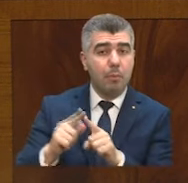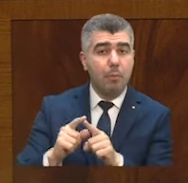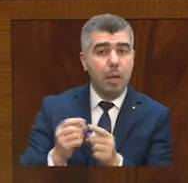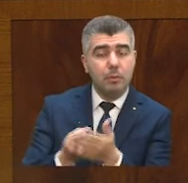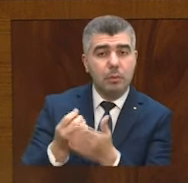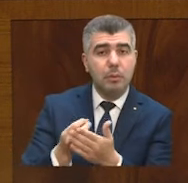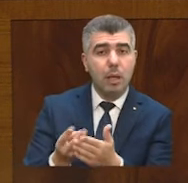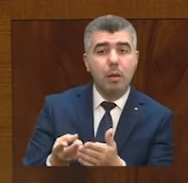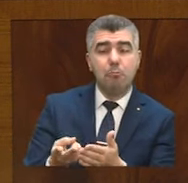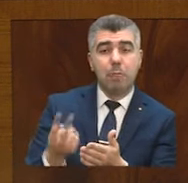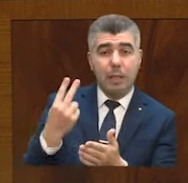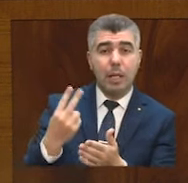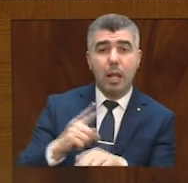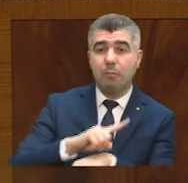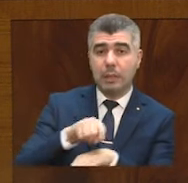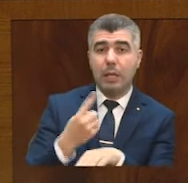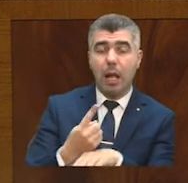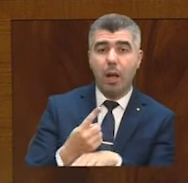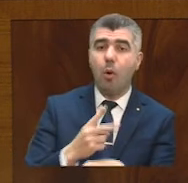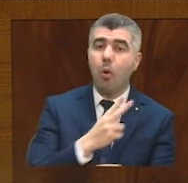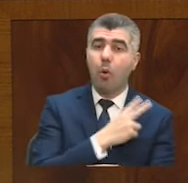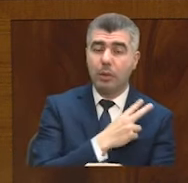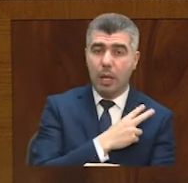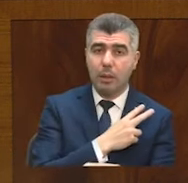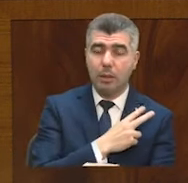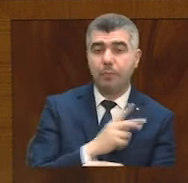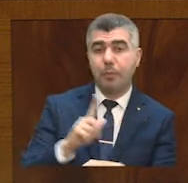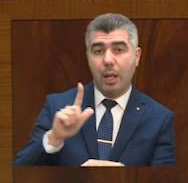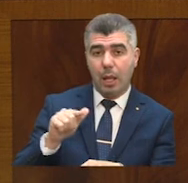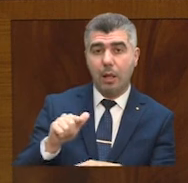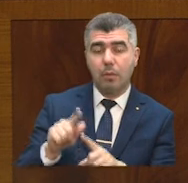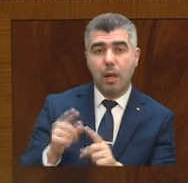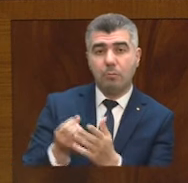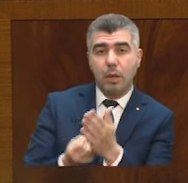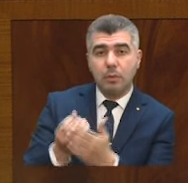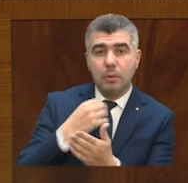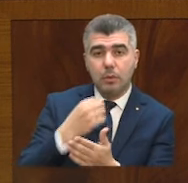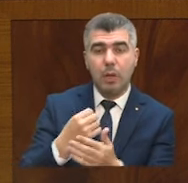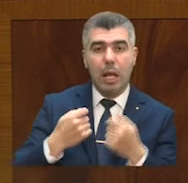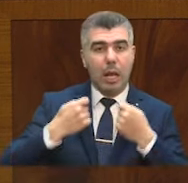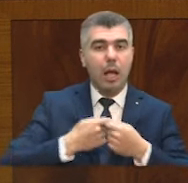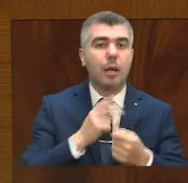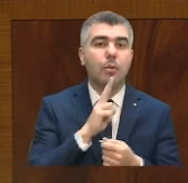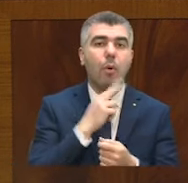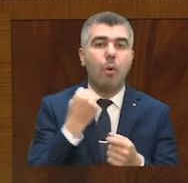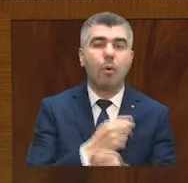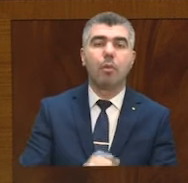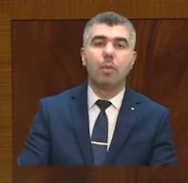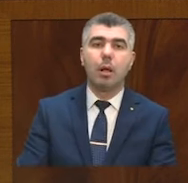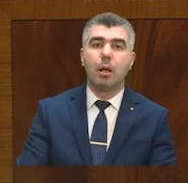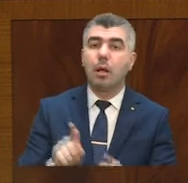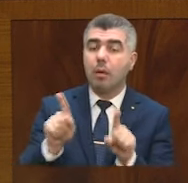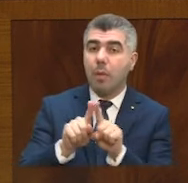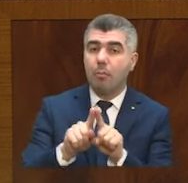200 درهم للساعه بالنسبه للاستاذ وكاين الكلفه العلميه اللي كن حضركم السيد رئيس الحكومه انكم كتحمل